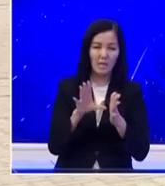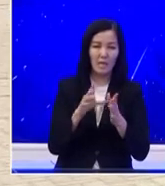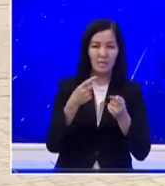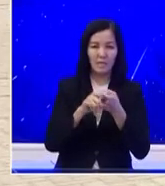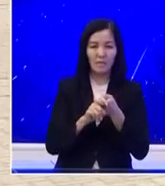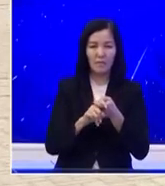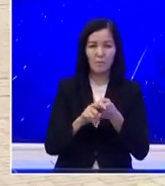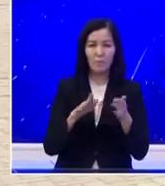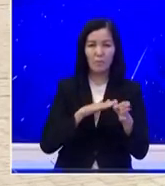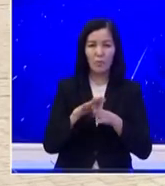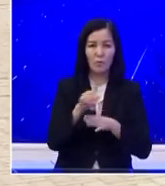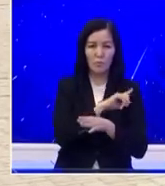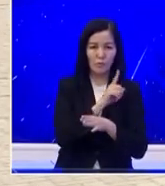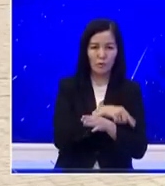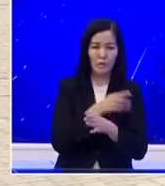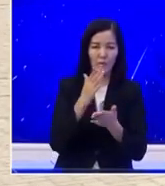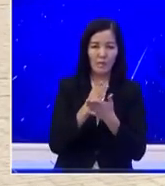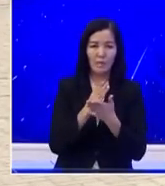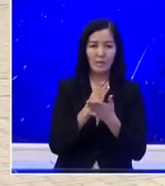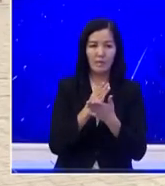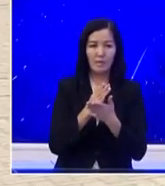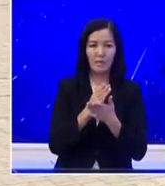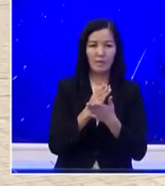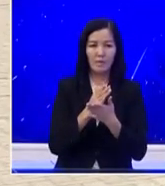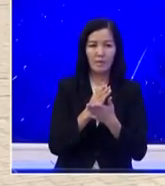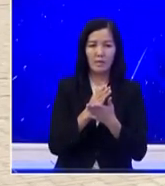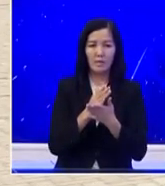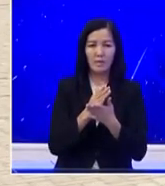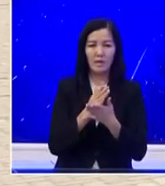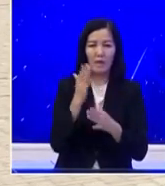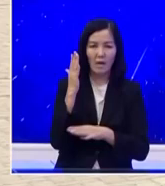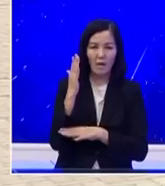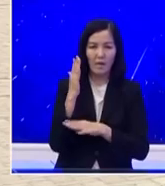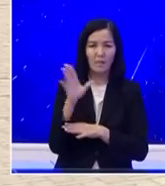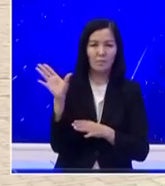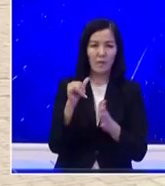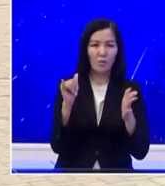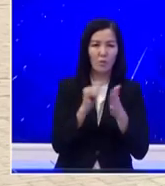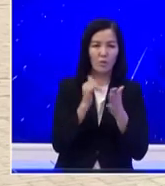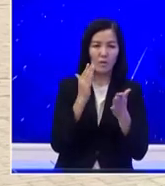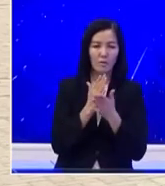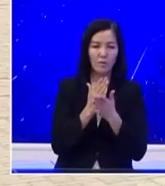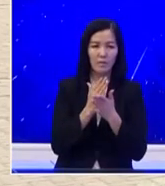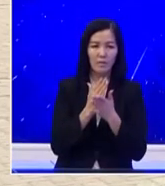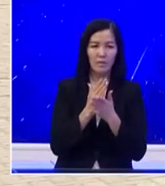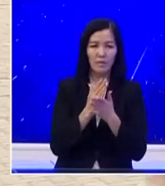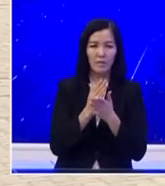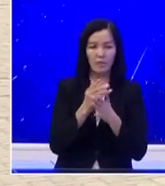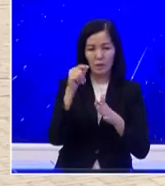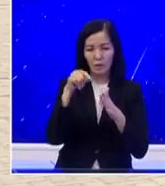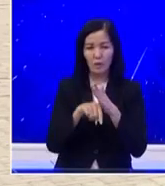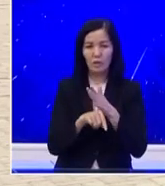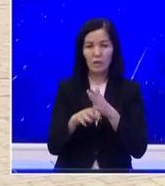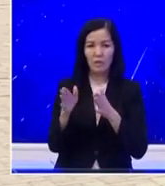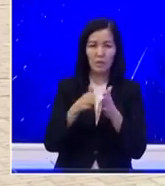полный усиление жасап жатырмыз. Нелердің бәріне мына жерде көріп тұрсыздар, арматурамен, таргетировкамен. И жаңағы демонтаж жұмыстары, и жаңағы ішінде штукатурка